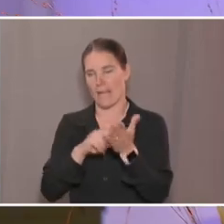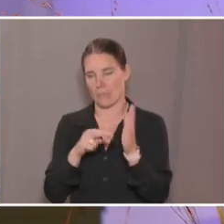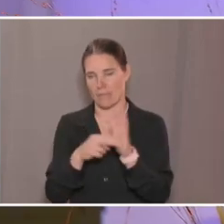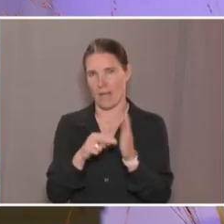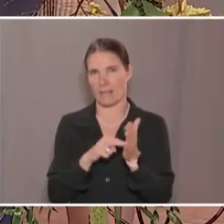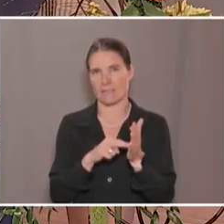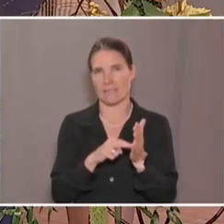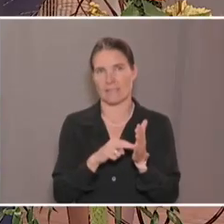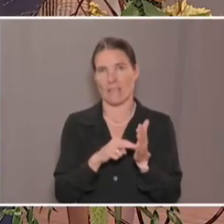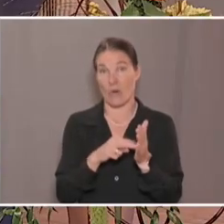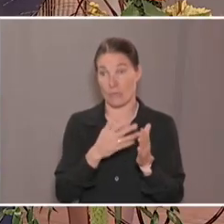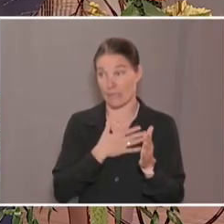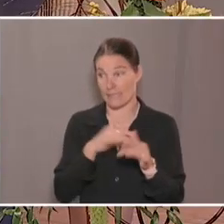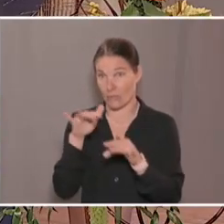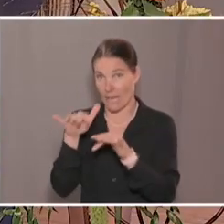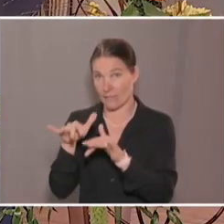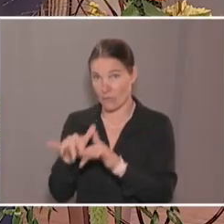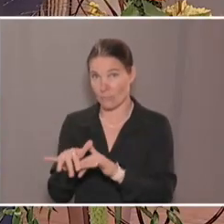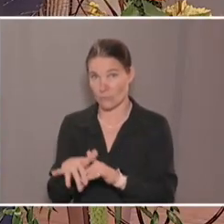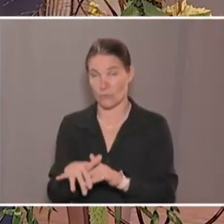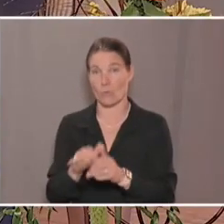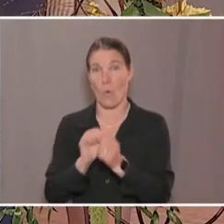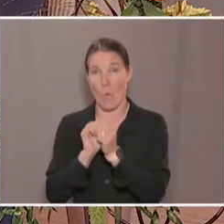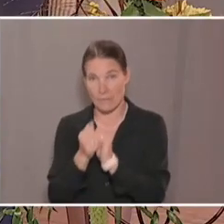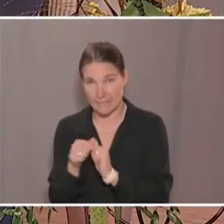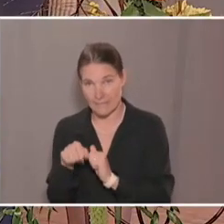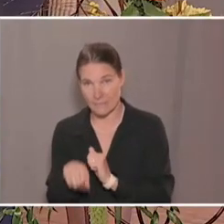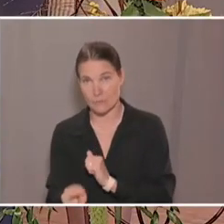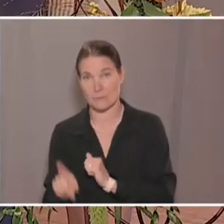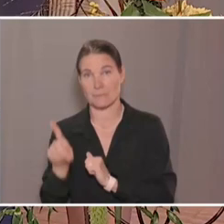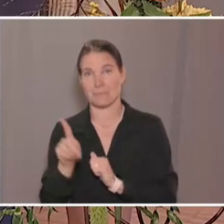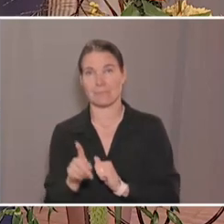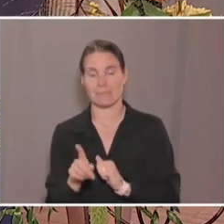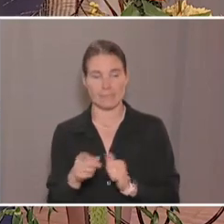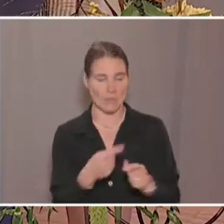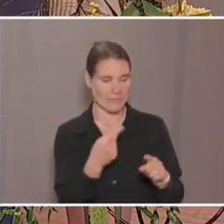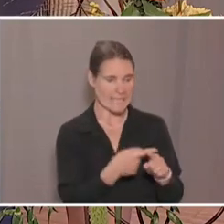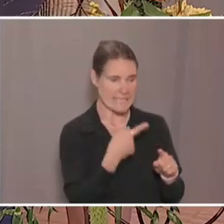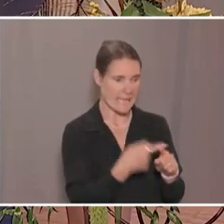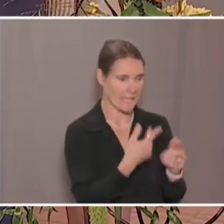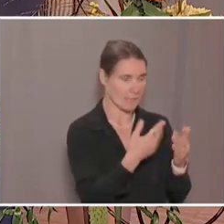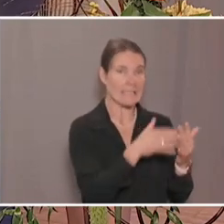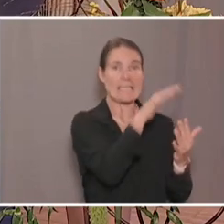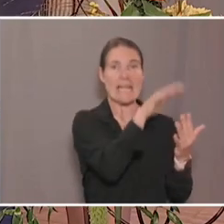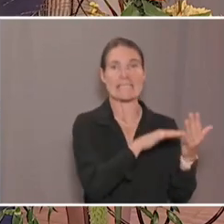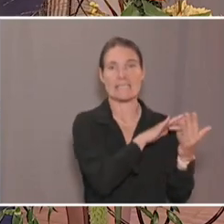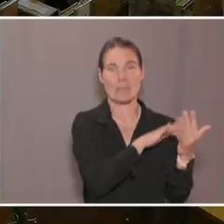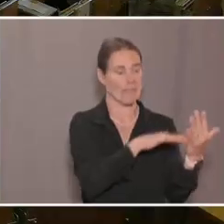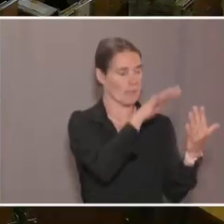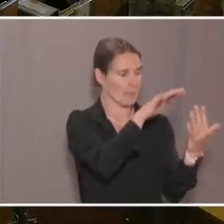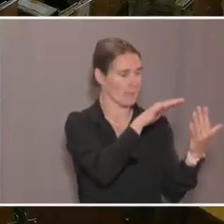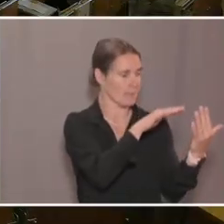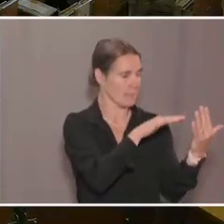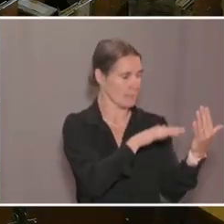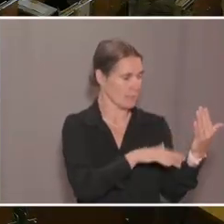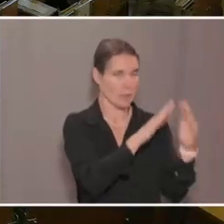dann tatsächlich auch ankommt und umgesetzt wird. Dass aus Zahlenkolonnen in Excel-Tabellen in der